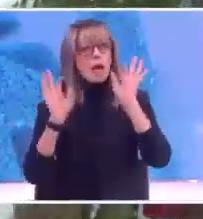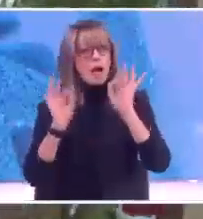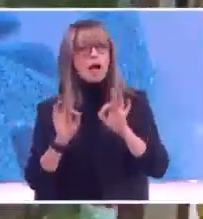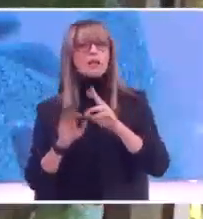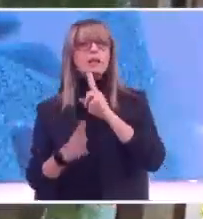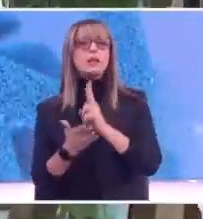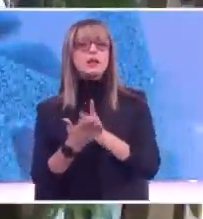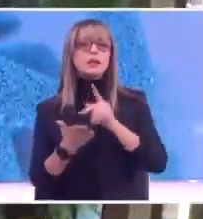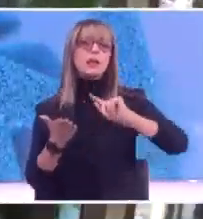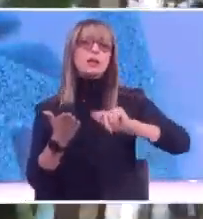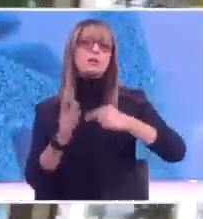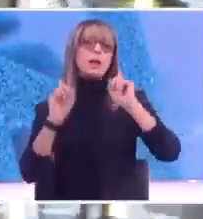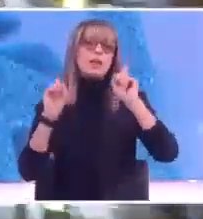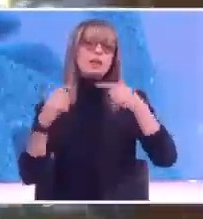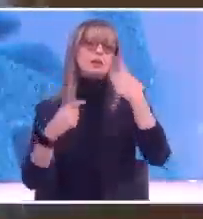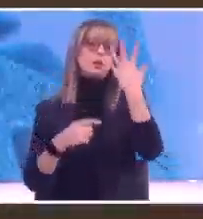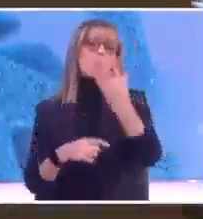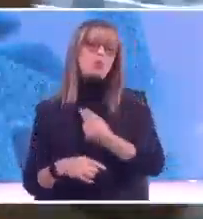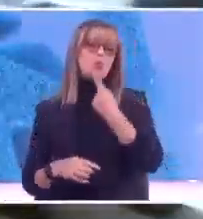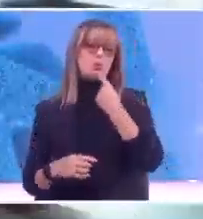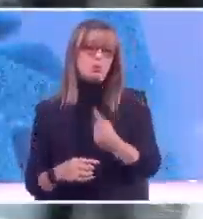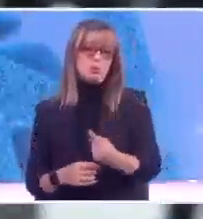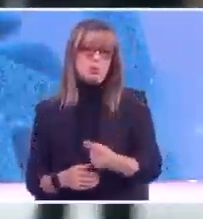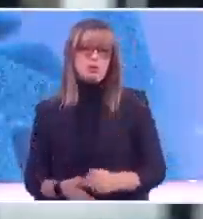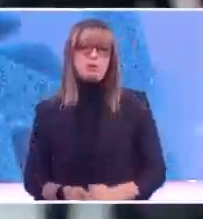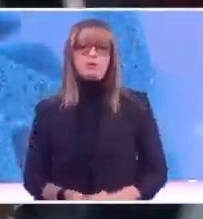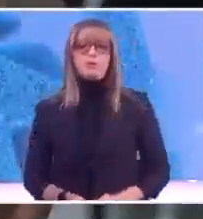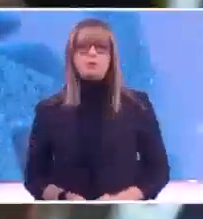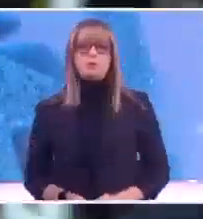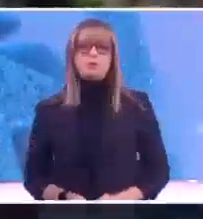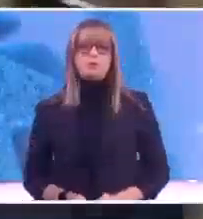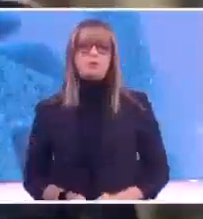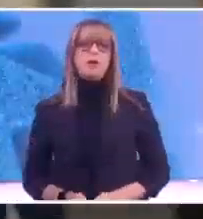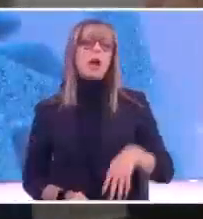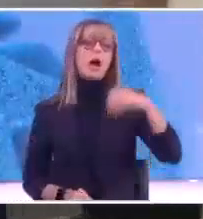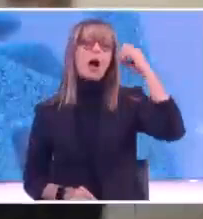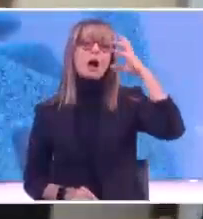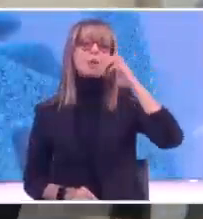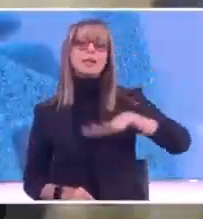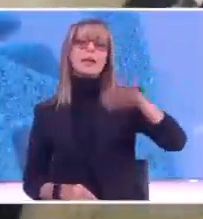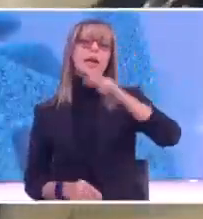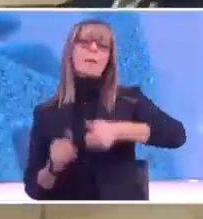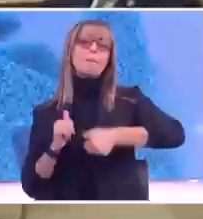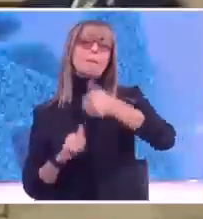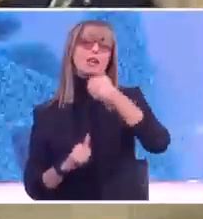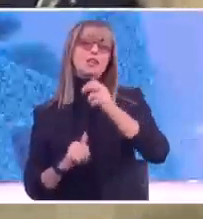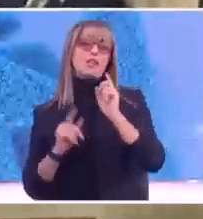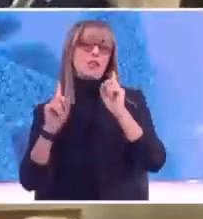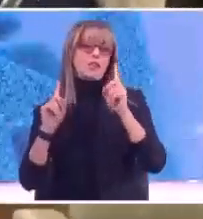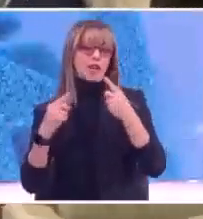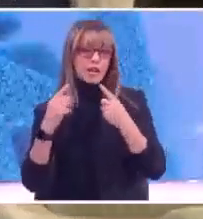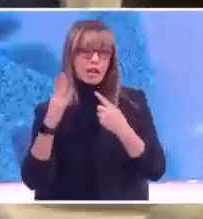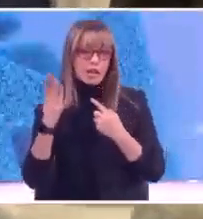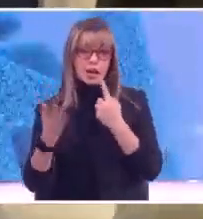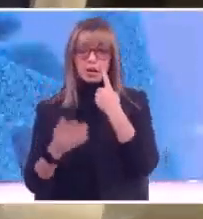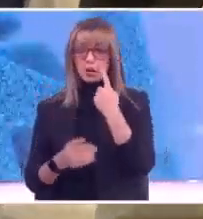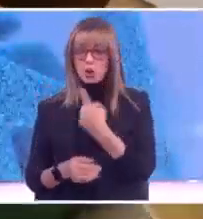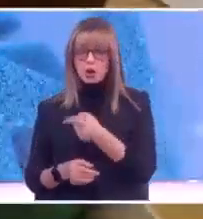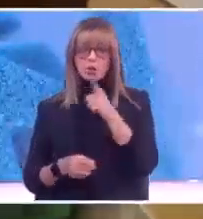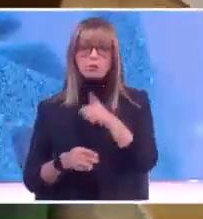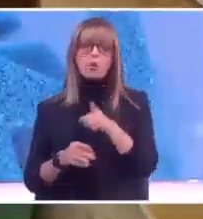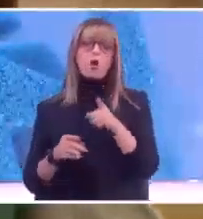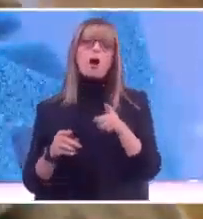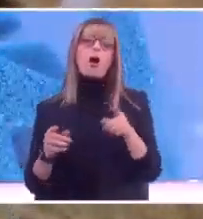stratejik kararda imza yetkisine sahip olacağını açıklamasıyla başladı. AK Parti Genel Başkan Vekili Numan Kurtulmuş'a göre bu bir